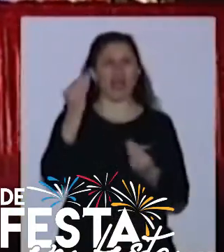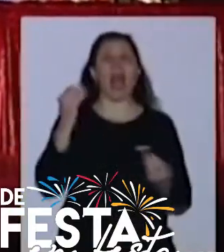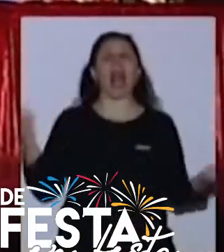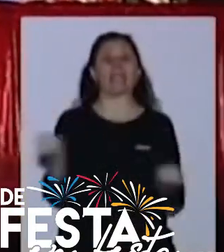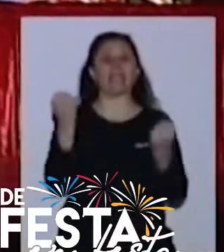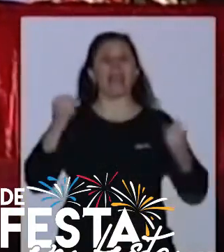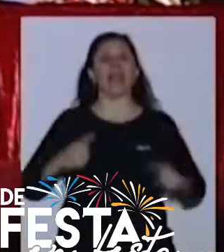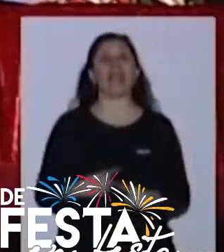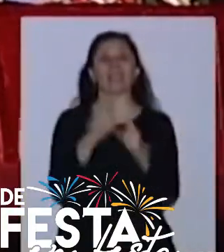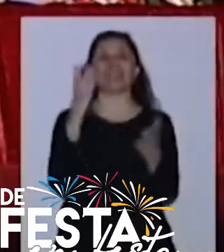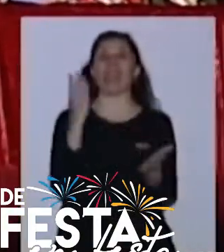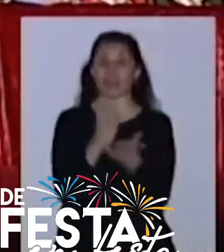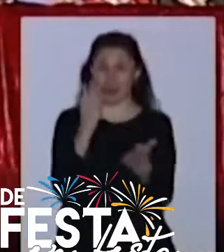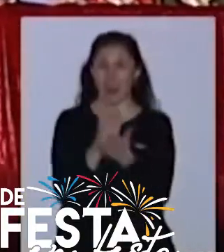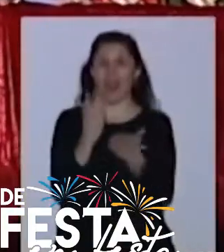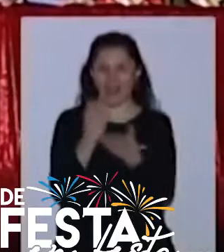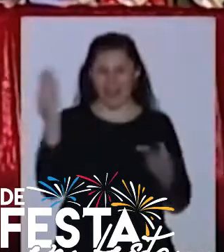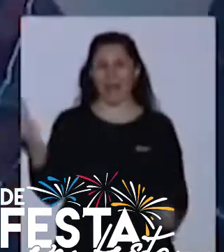extraescolar.